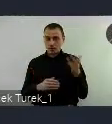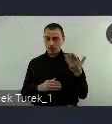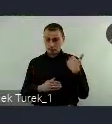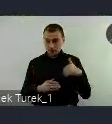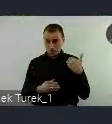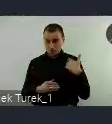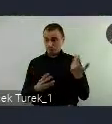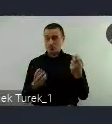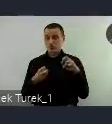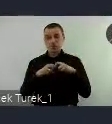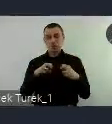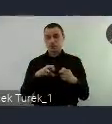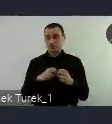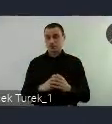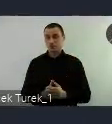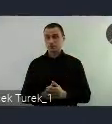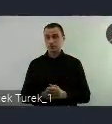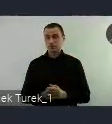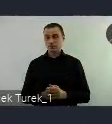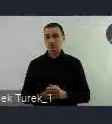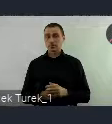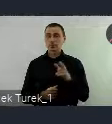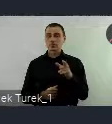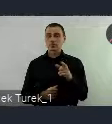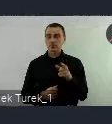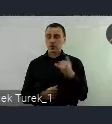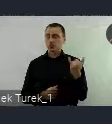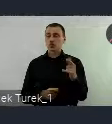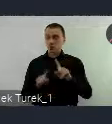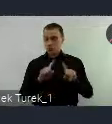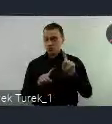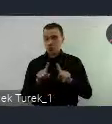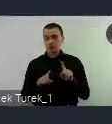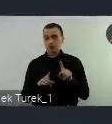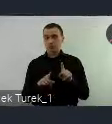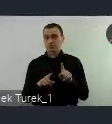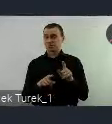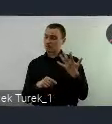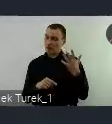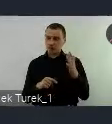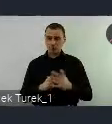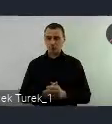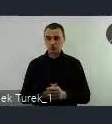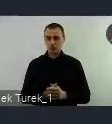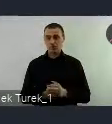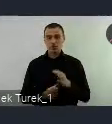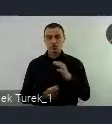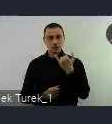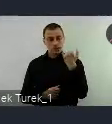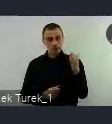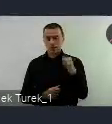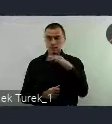on nie sprawdzanie zgodności z ustawą natomiast coś na co zwracamy uwagę w toaletach żeby armatura była widoczna tle